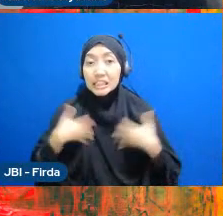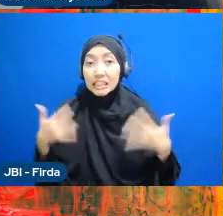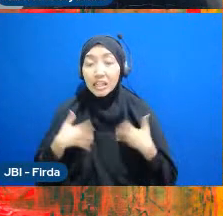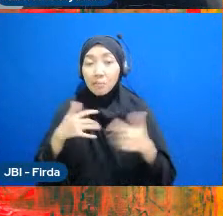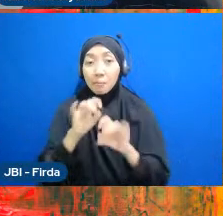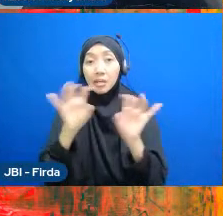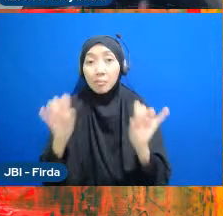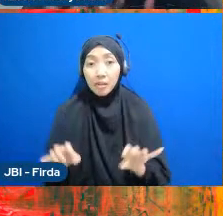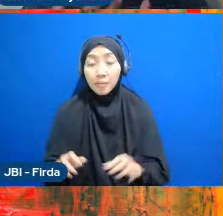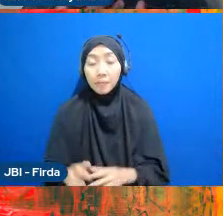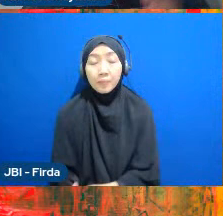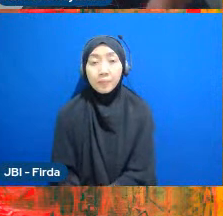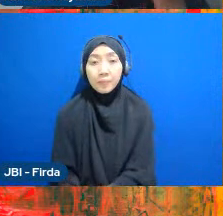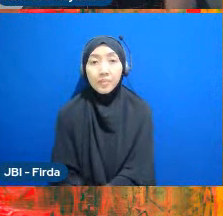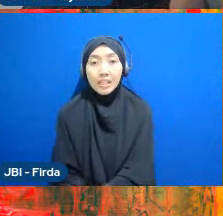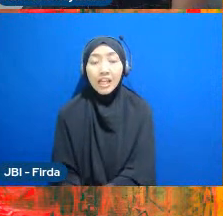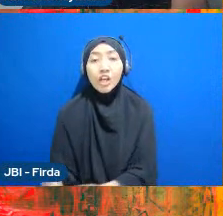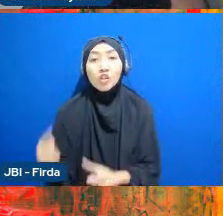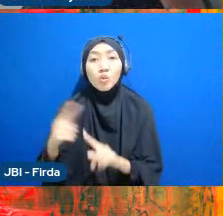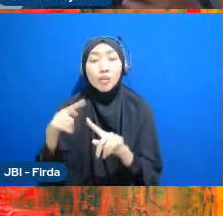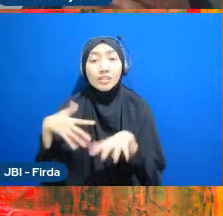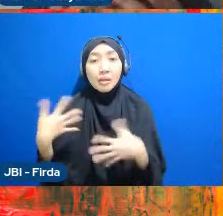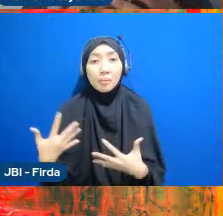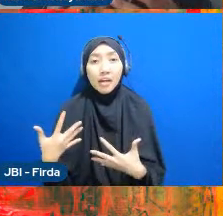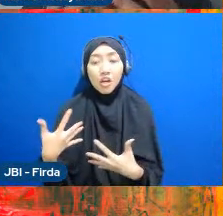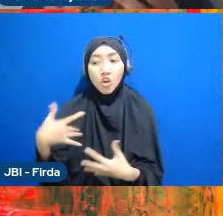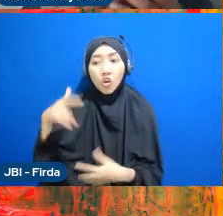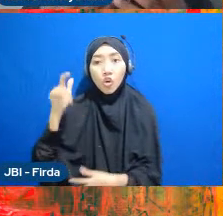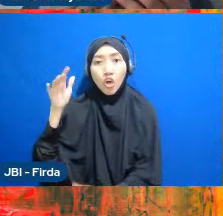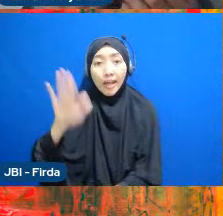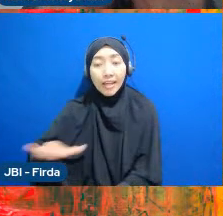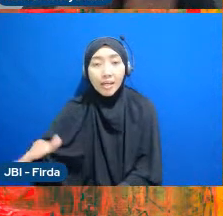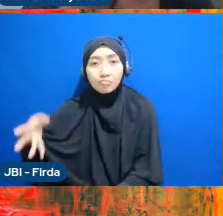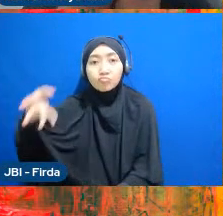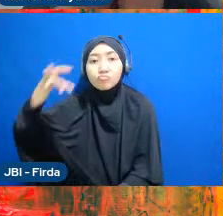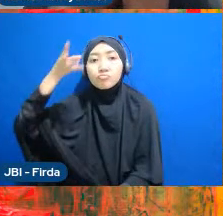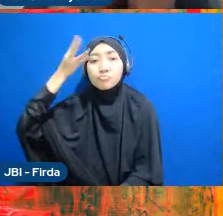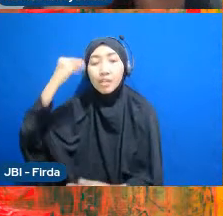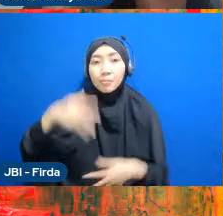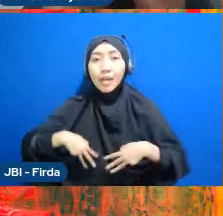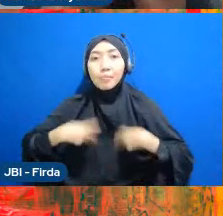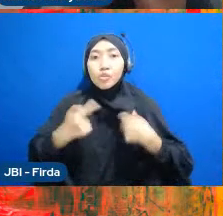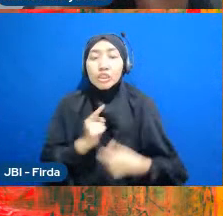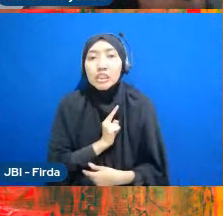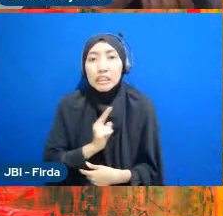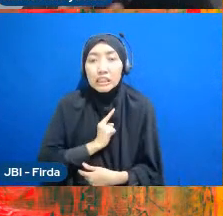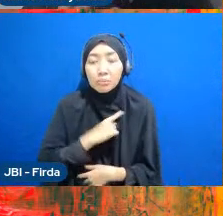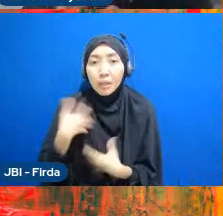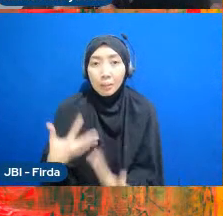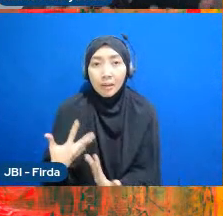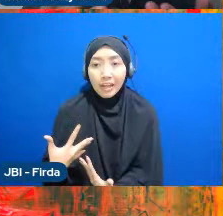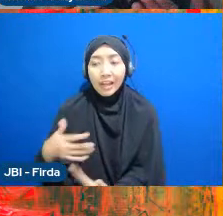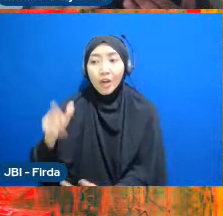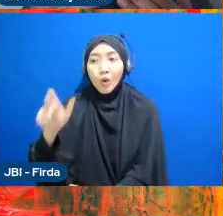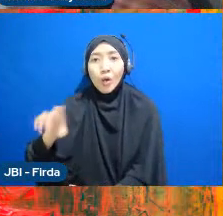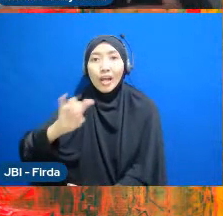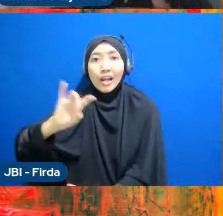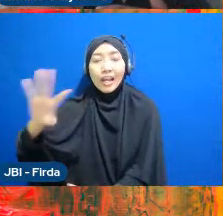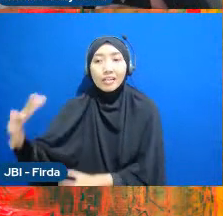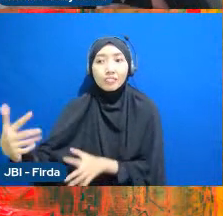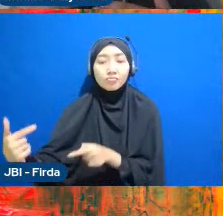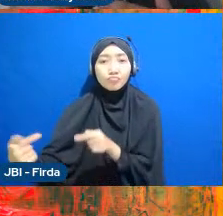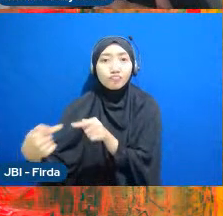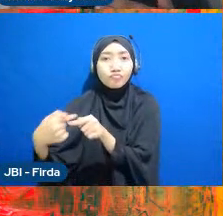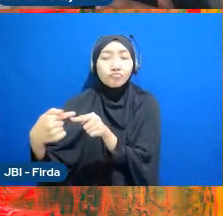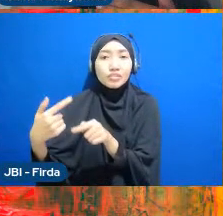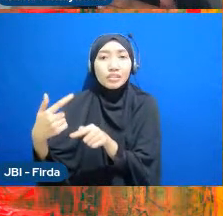Jadi PR-nya adalah bagaimana anak memahami emosi dirinya dan juga emosi orang lain. Karena ketika dia